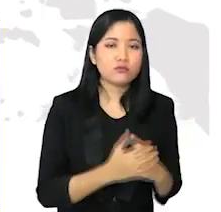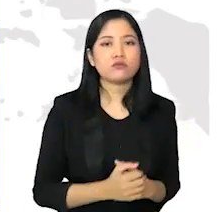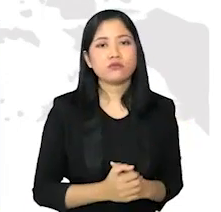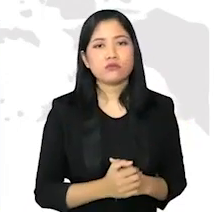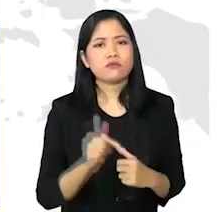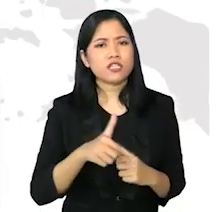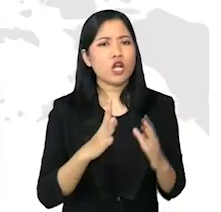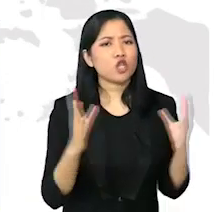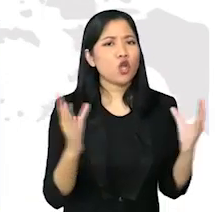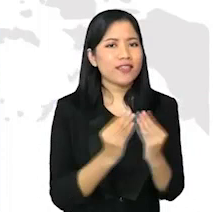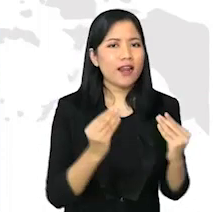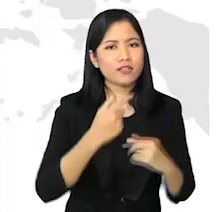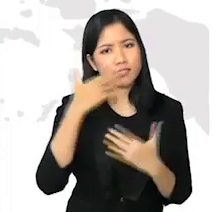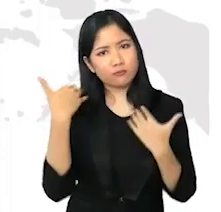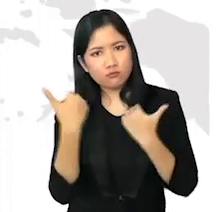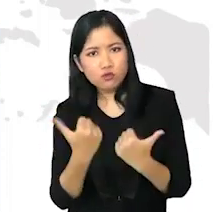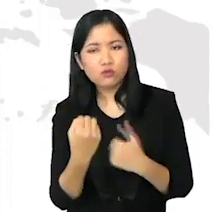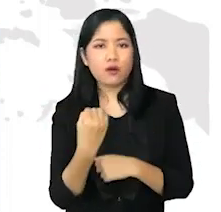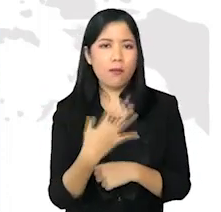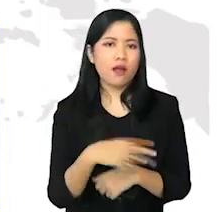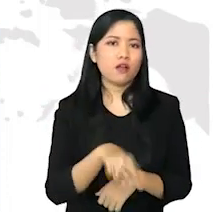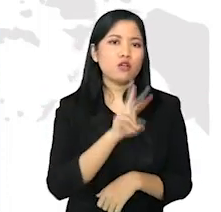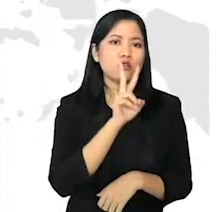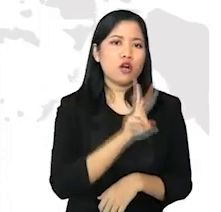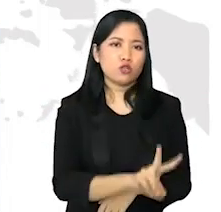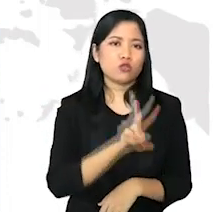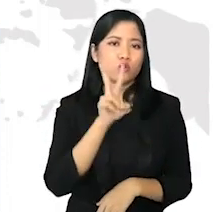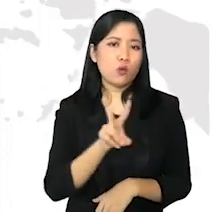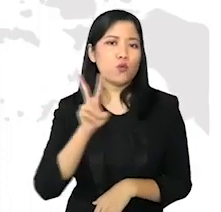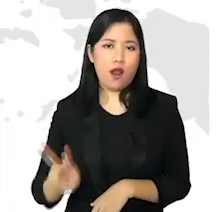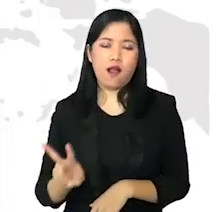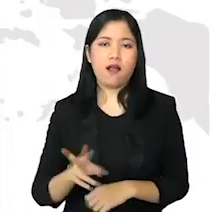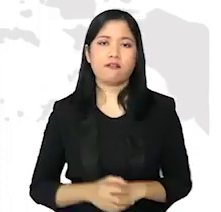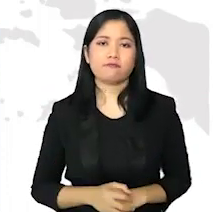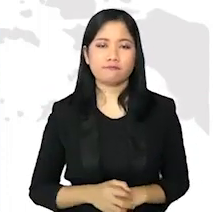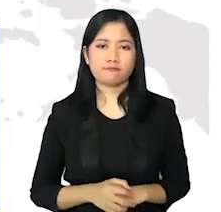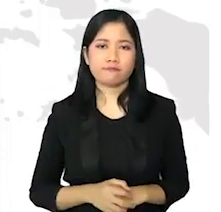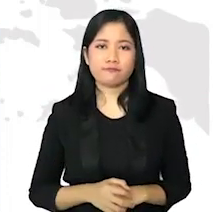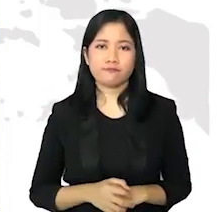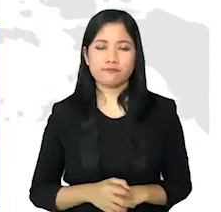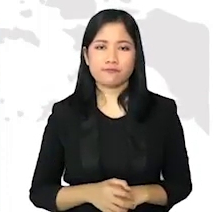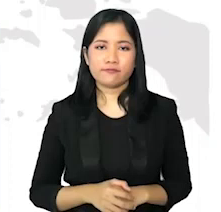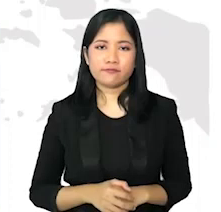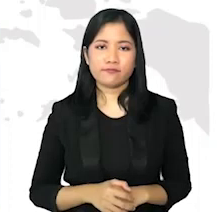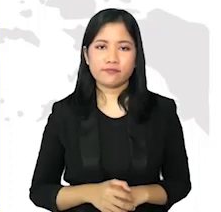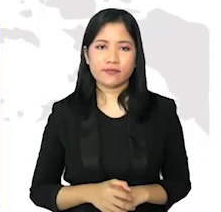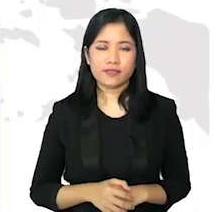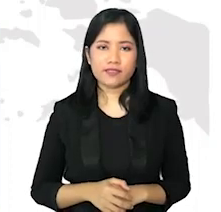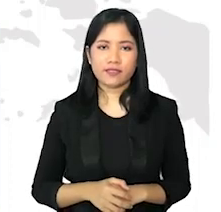total menjadi 222 kasus dan ada